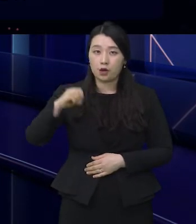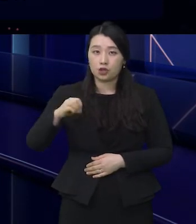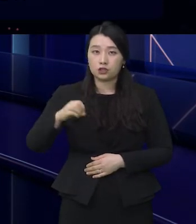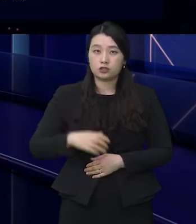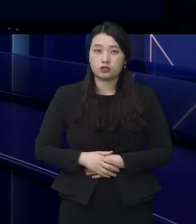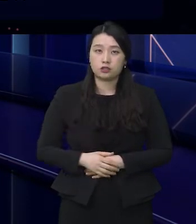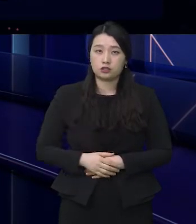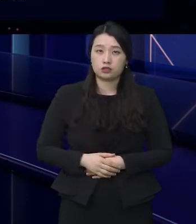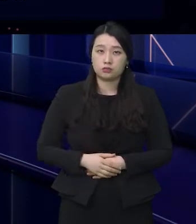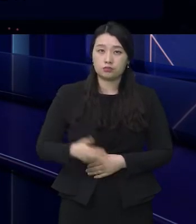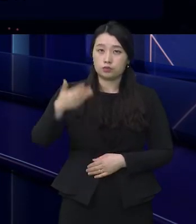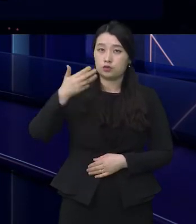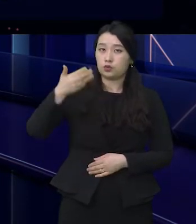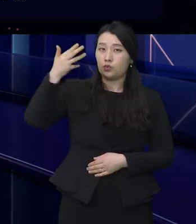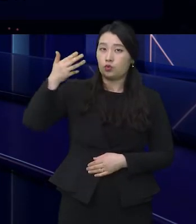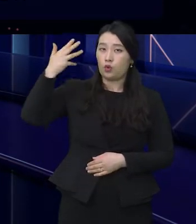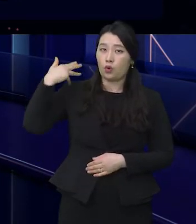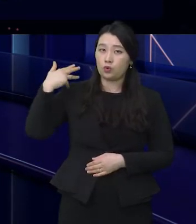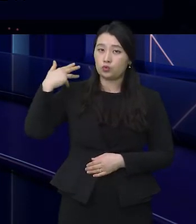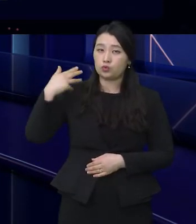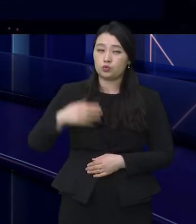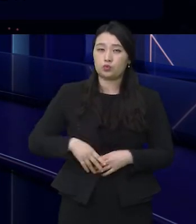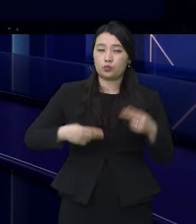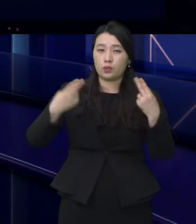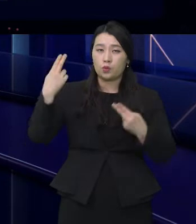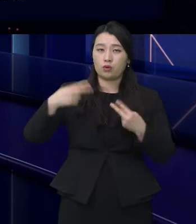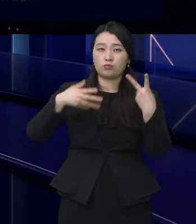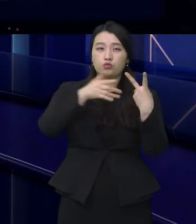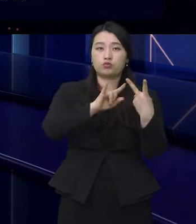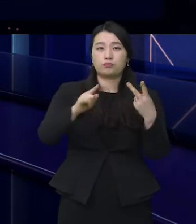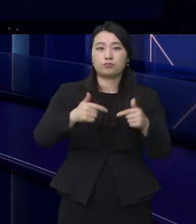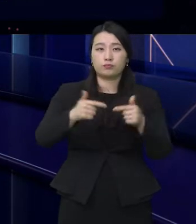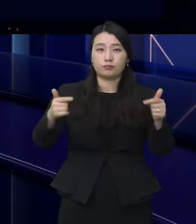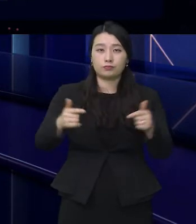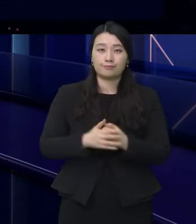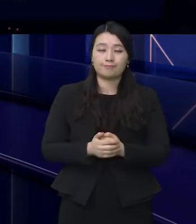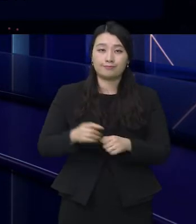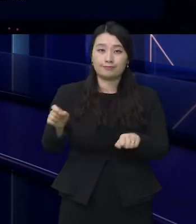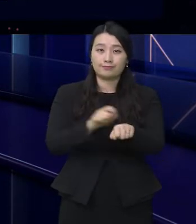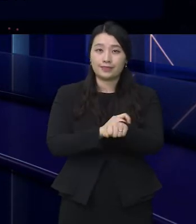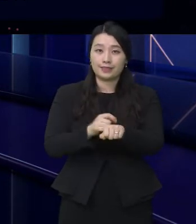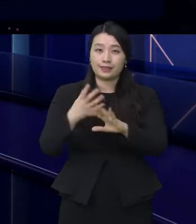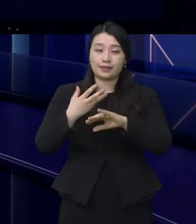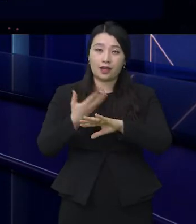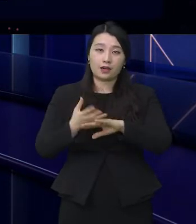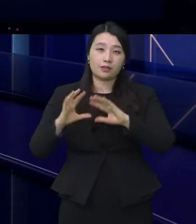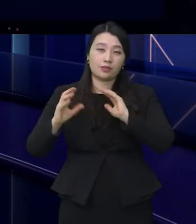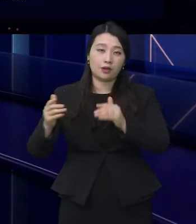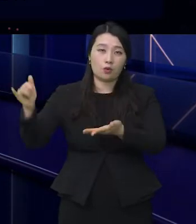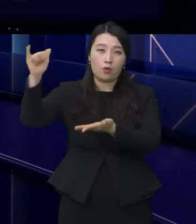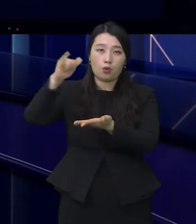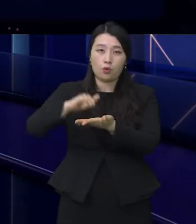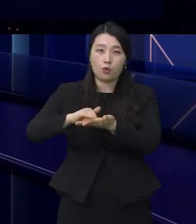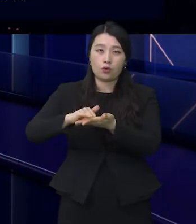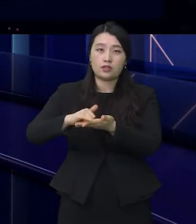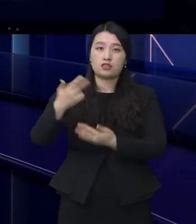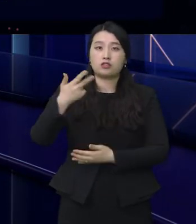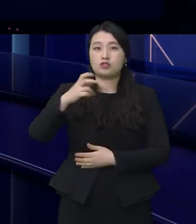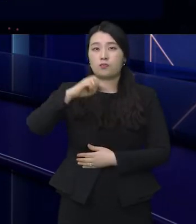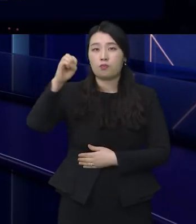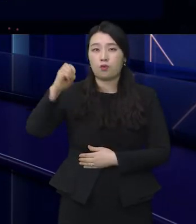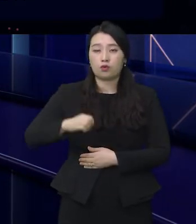2배 이상 증가하였습니다 어떻게 해외 입사를 경우 70퍼센트가 5 미크론 변이